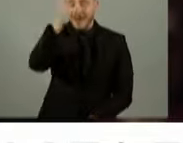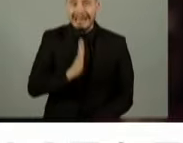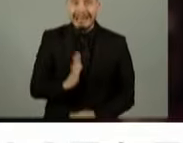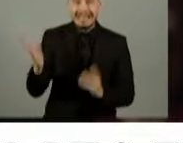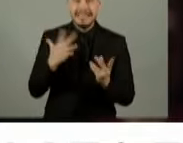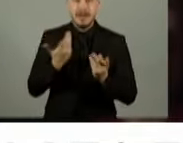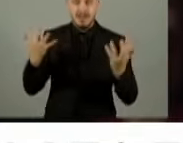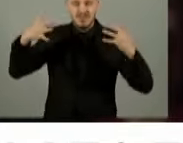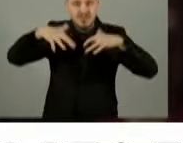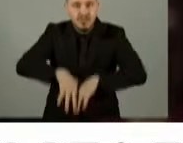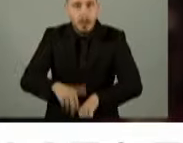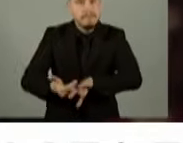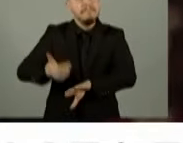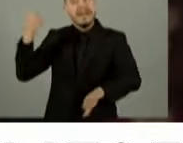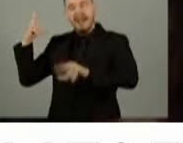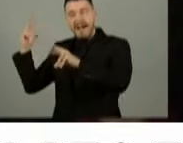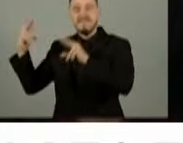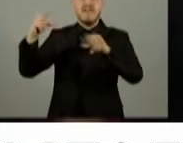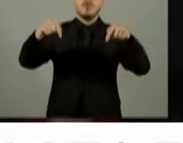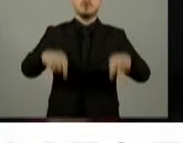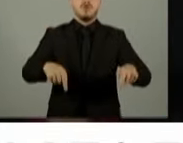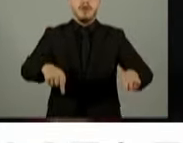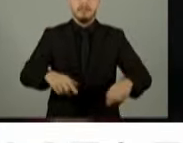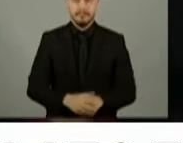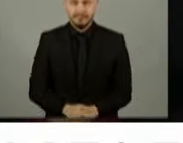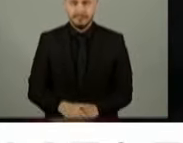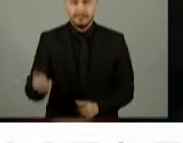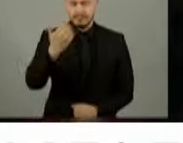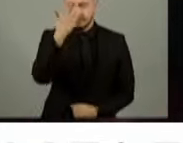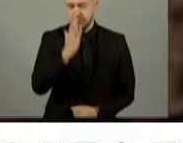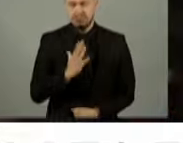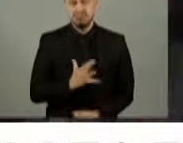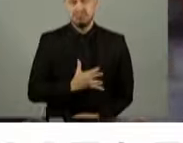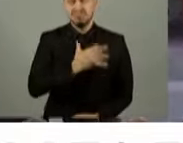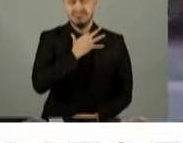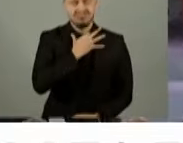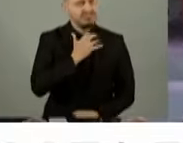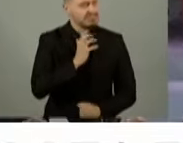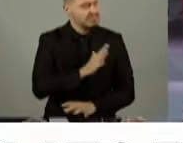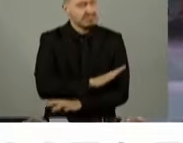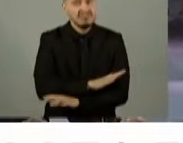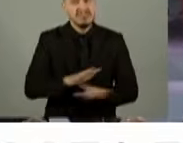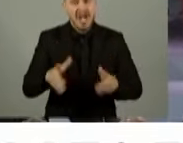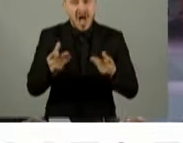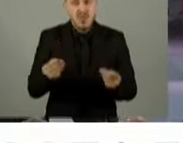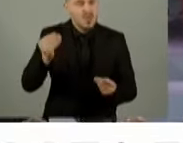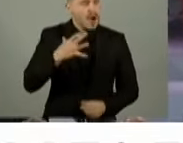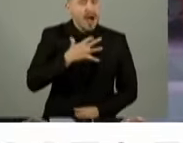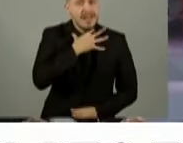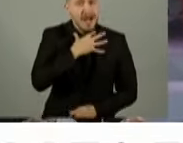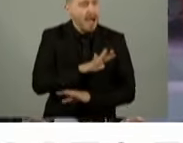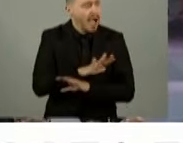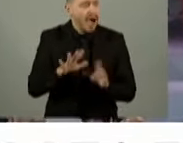αποστάσει ωφέλη από αυτή την κρίση που μαστίζει το ΣΥΡΙΖΑ. Εντάξει, πάντως. Αλλά έχουμε πολύ ΣΥΡΙΖΑ ακόμα. Οπότε... Είναι πρώτος.